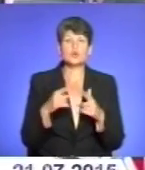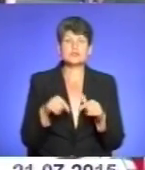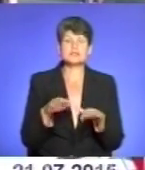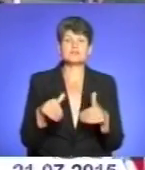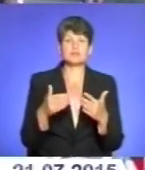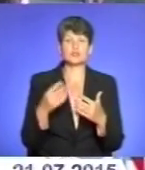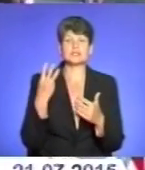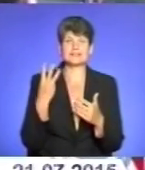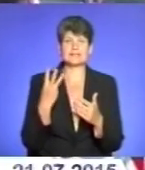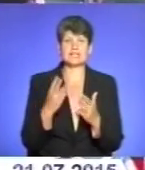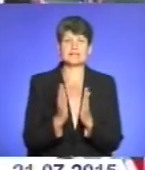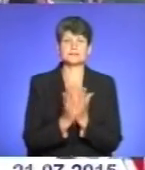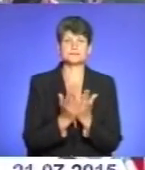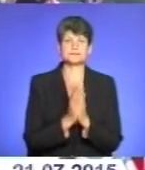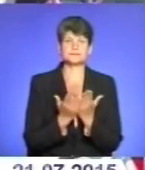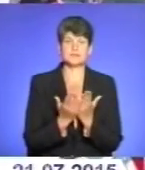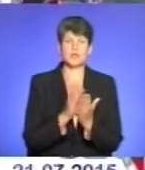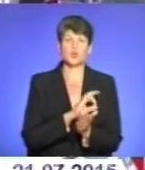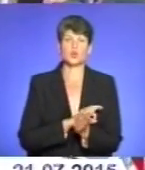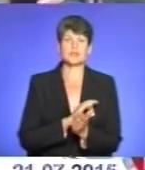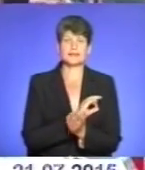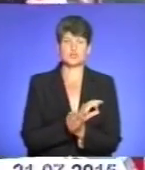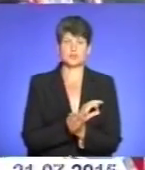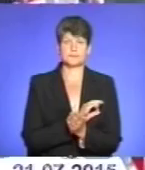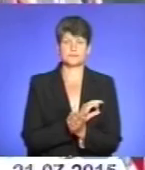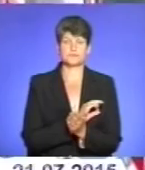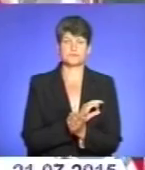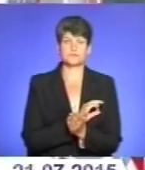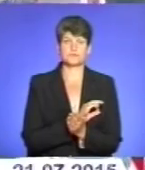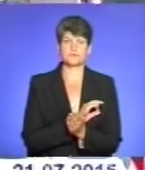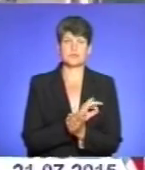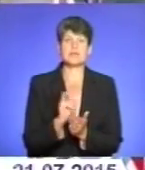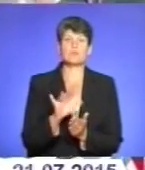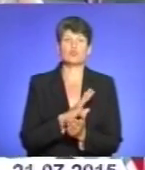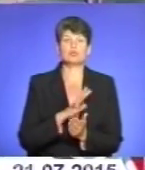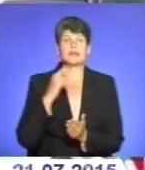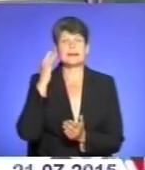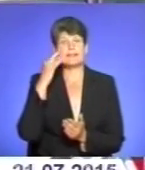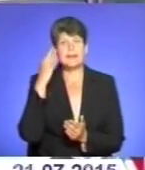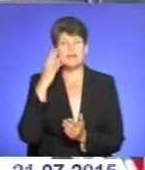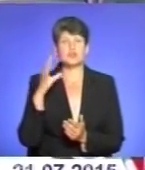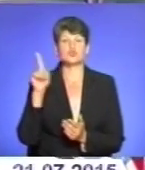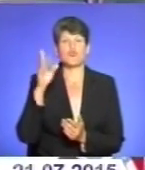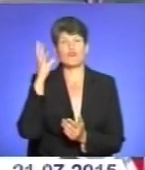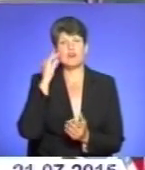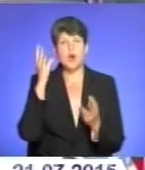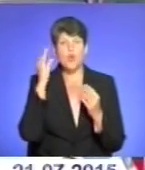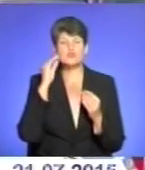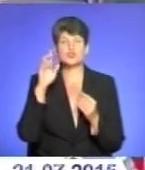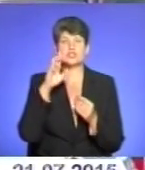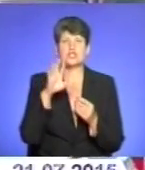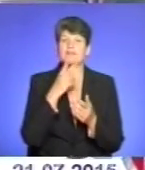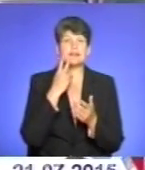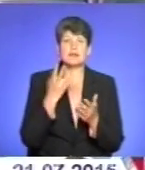видання посібника юридичного. І була така ідея, що враховуючи, що десь держава не